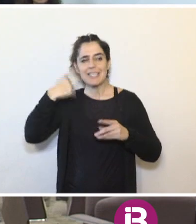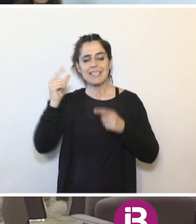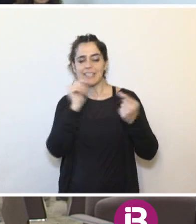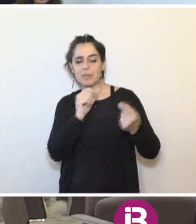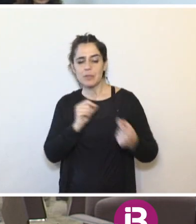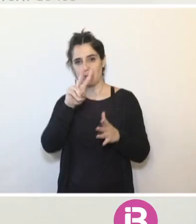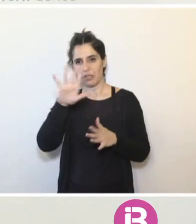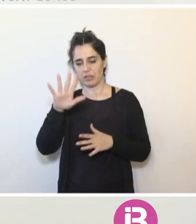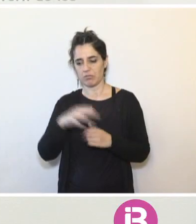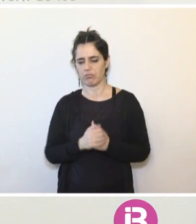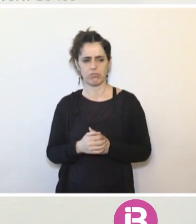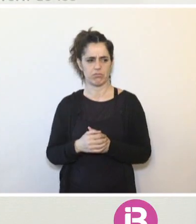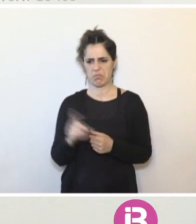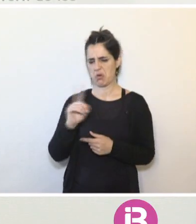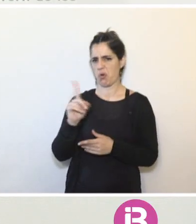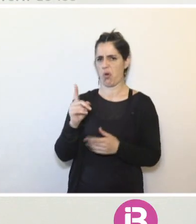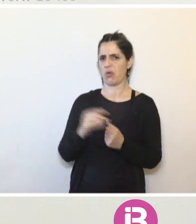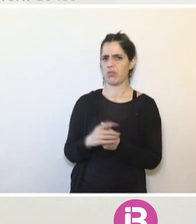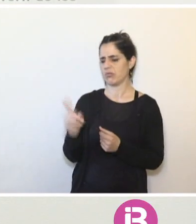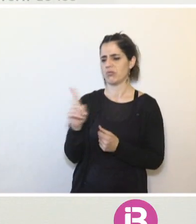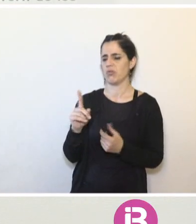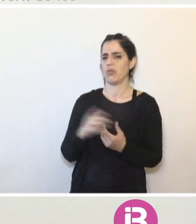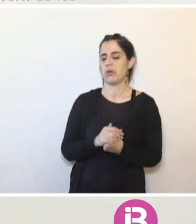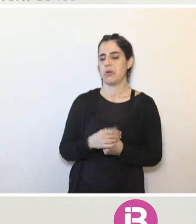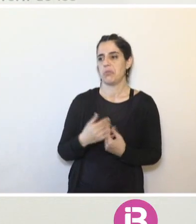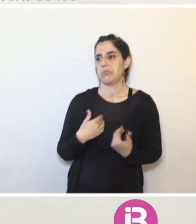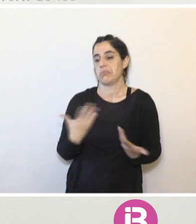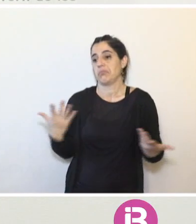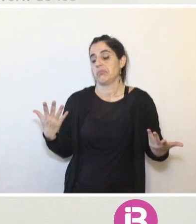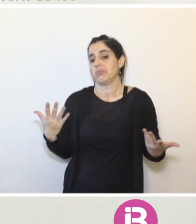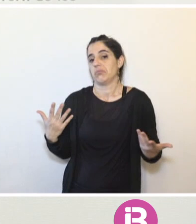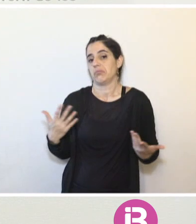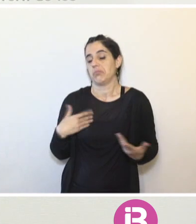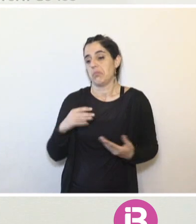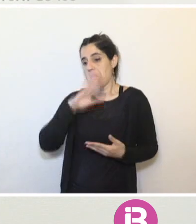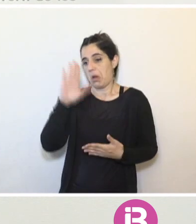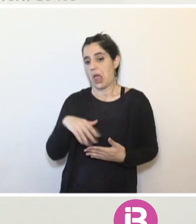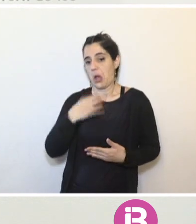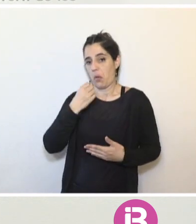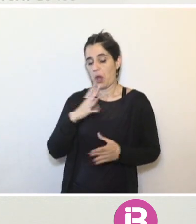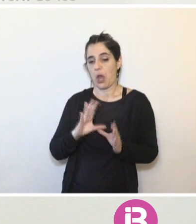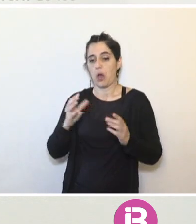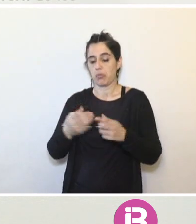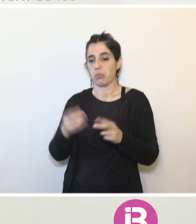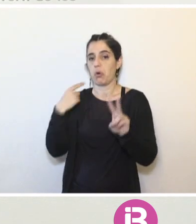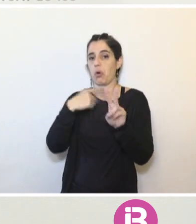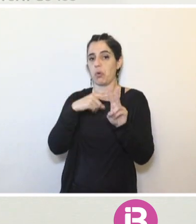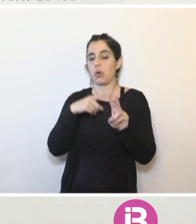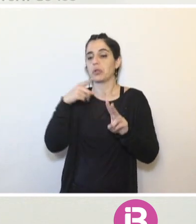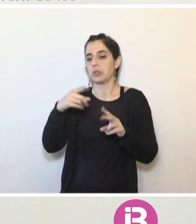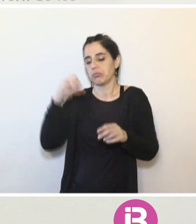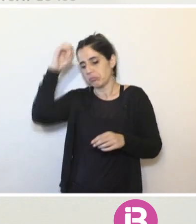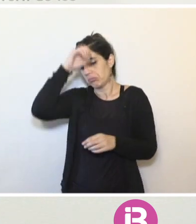No, una amenaça en absolut. I ens pareix evidentment molt bé que el grup parlamentari de Vox pues, faci les